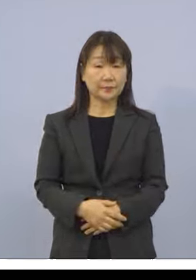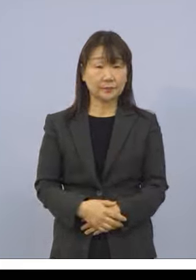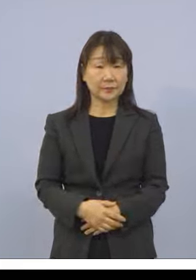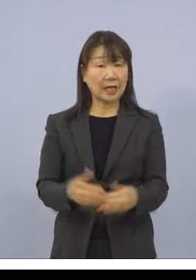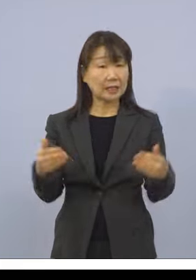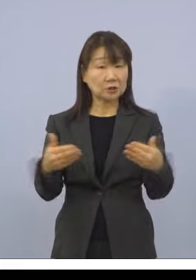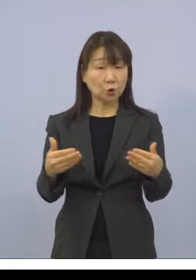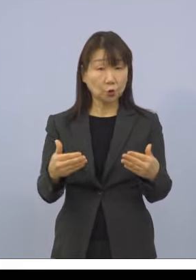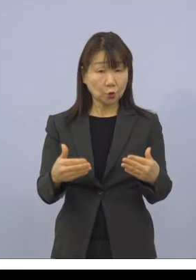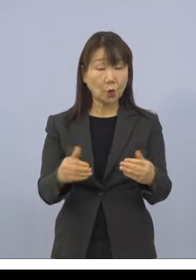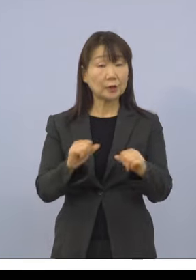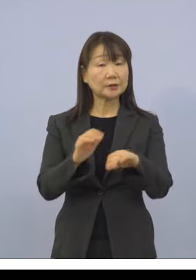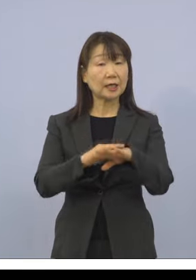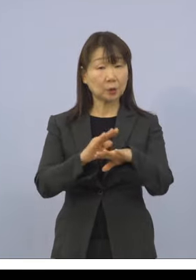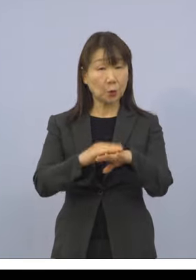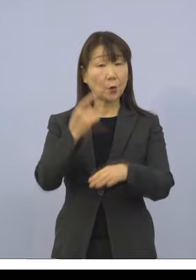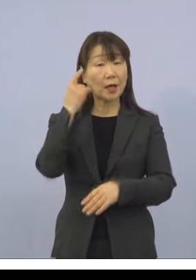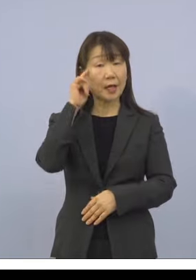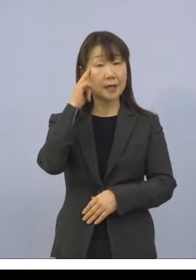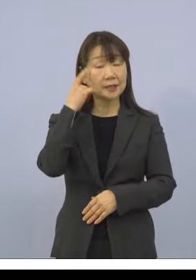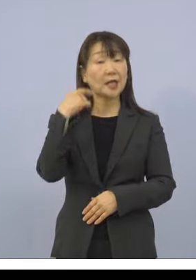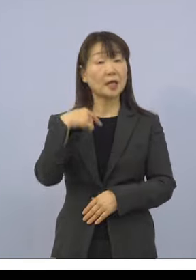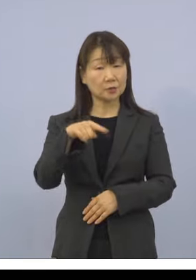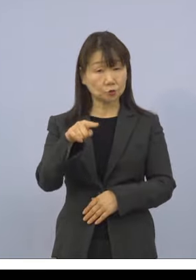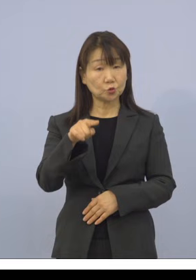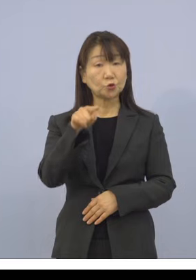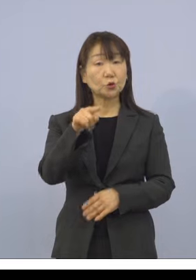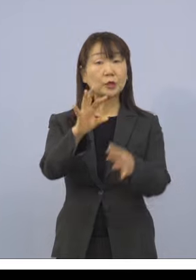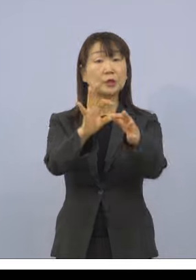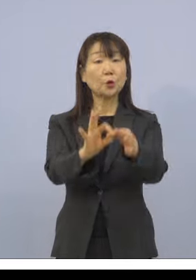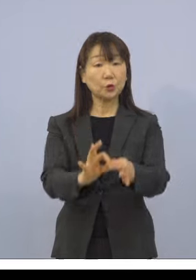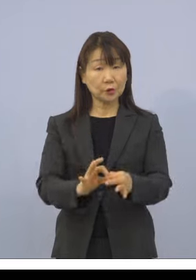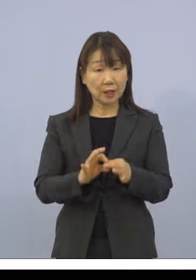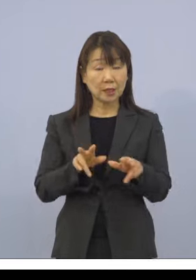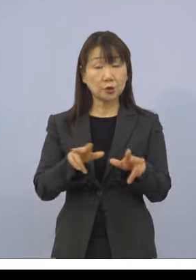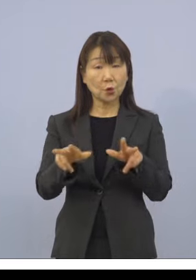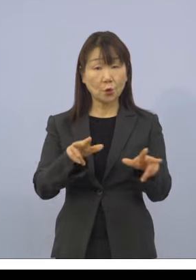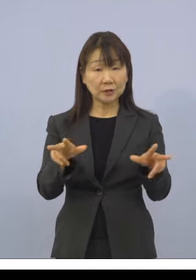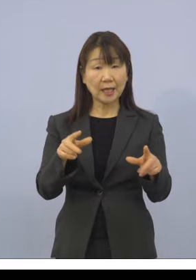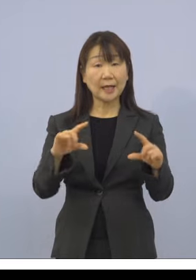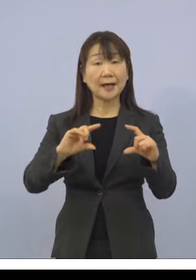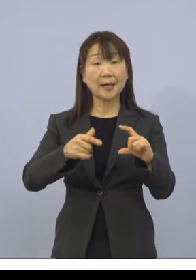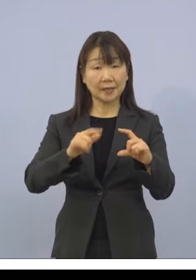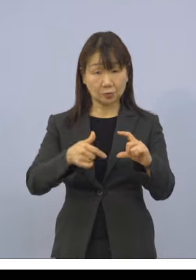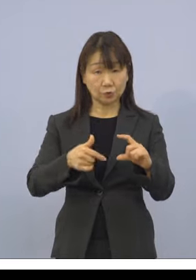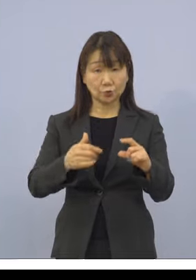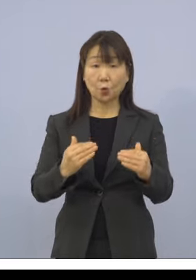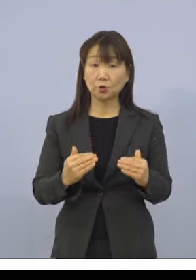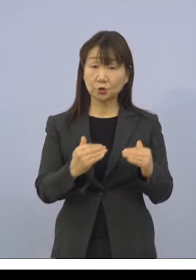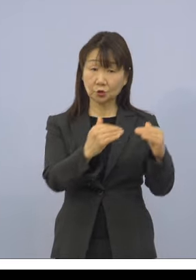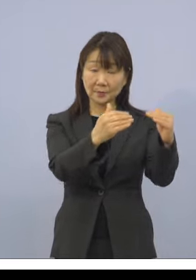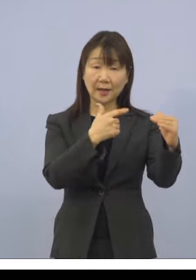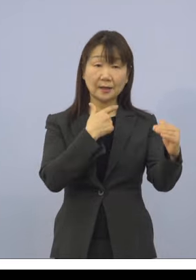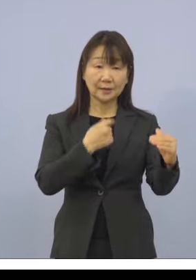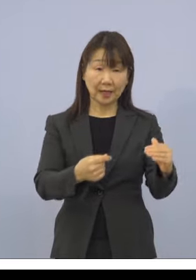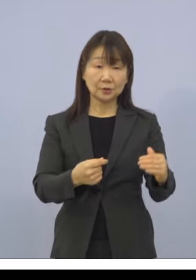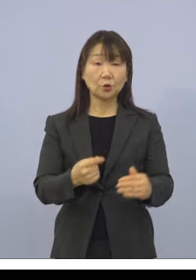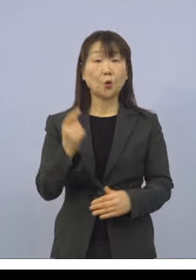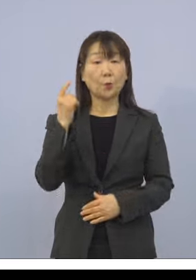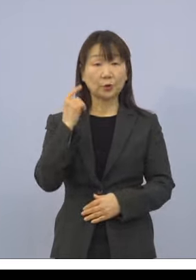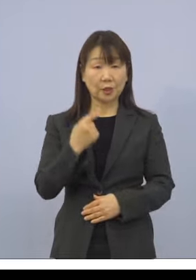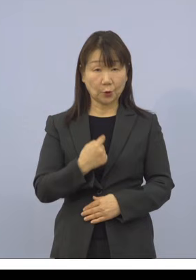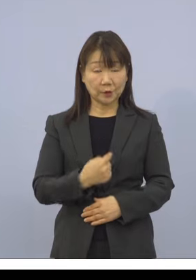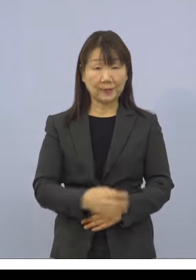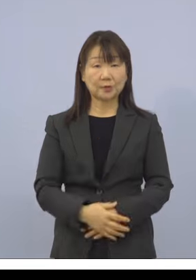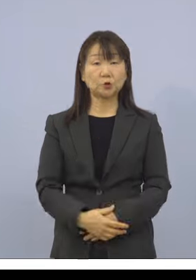仕事の仕方を考えていく、それによって、行政改革を進めていきたいと、まあ、このように思っ